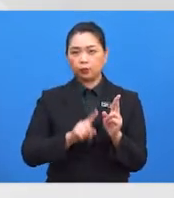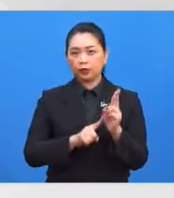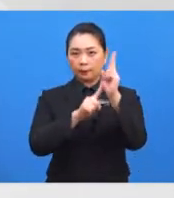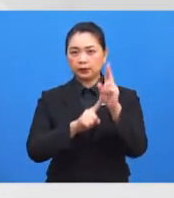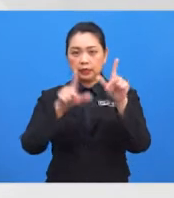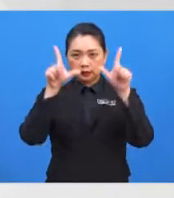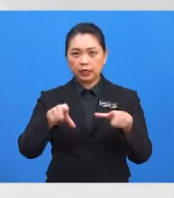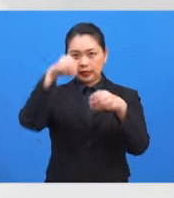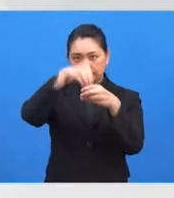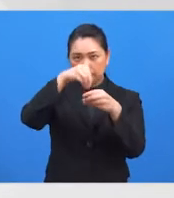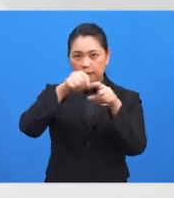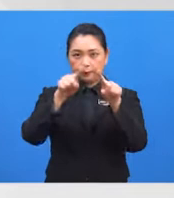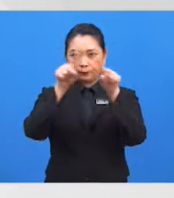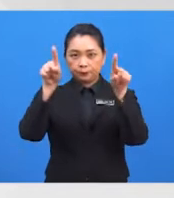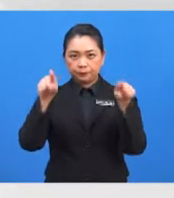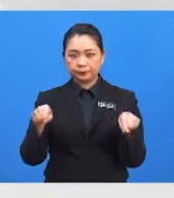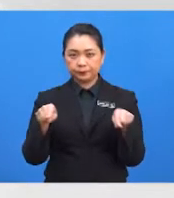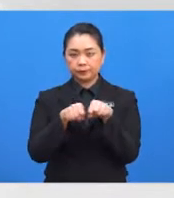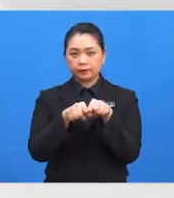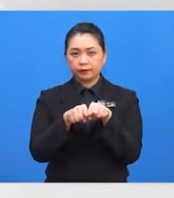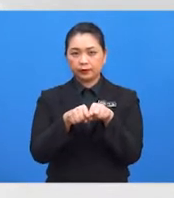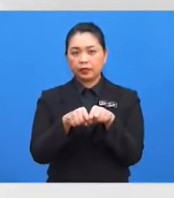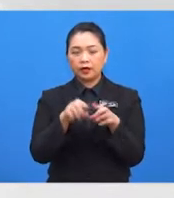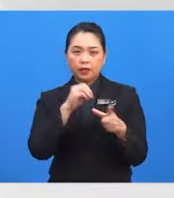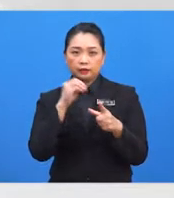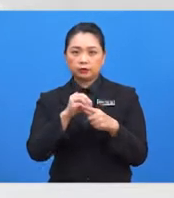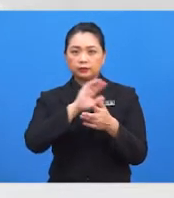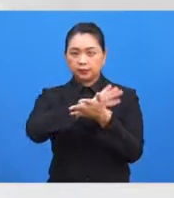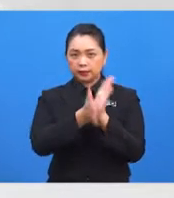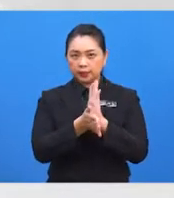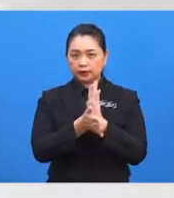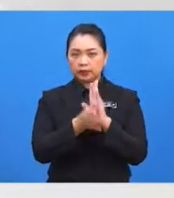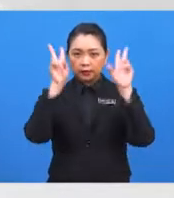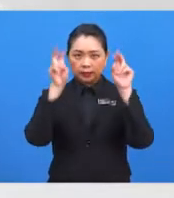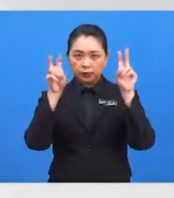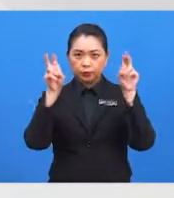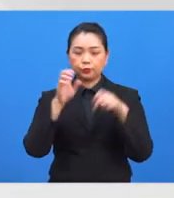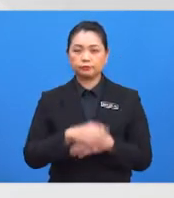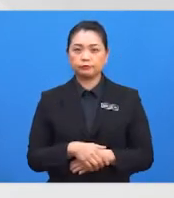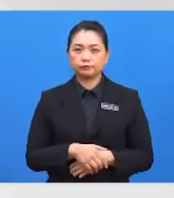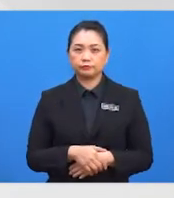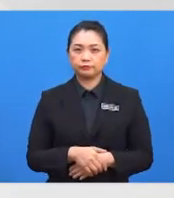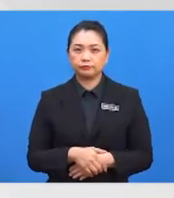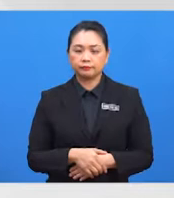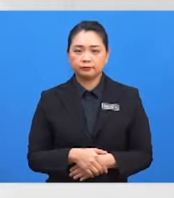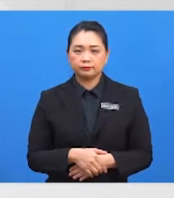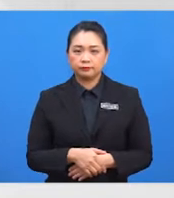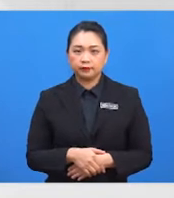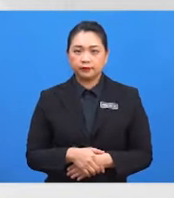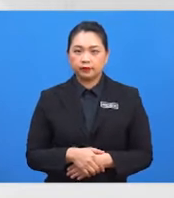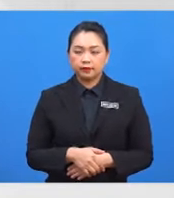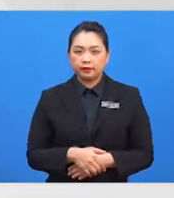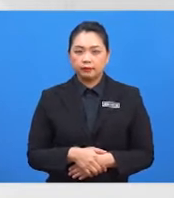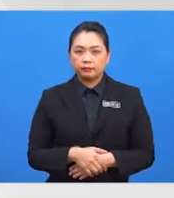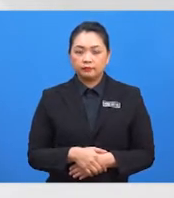dalam bingkai atau bingkai tersebut menjadi tema dalam desain yang digunakan. Layout tata letak